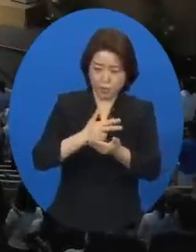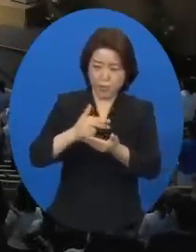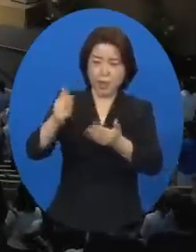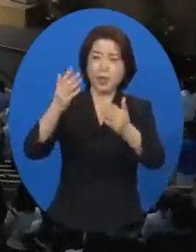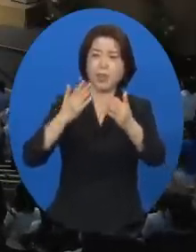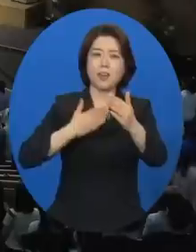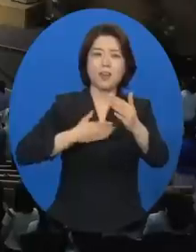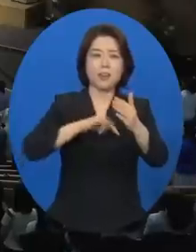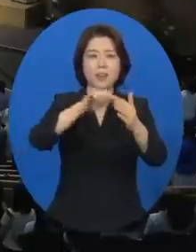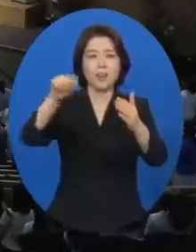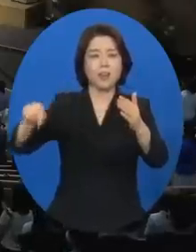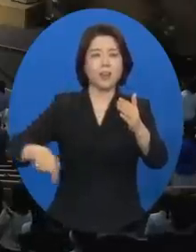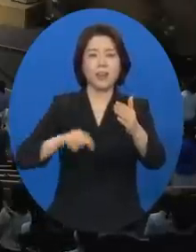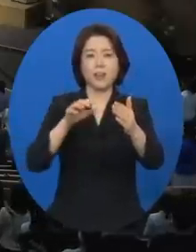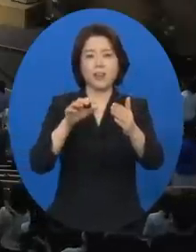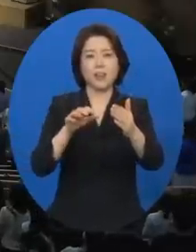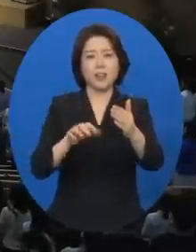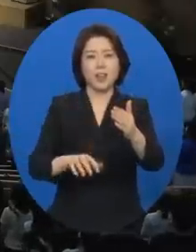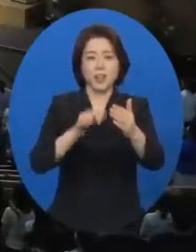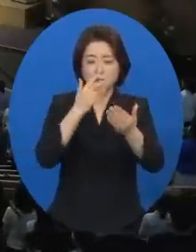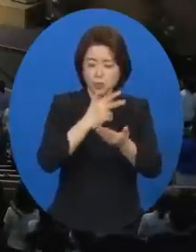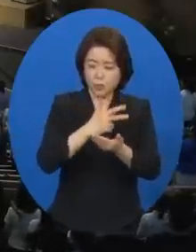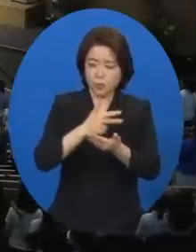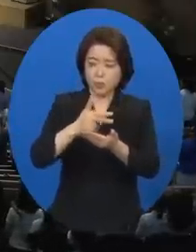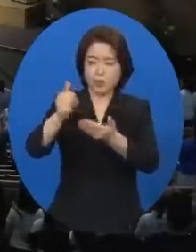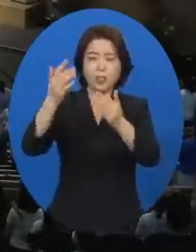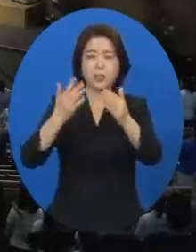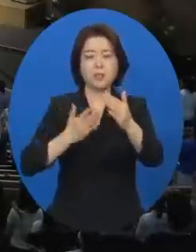outer wall